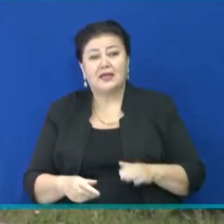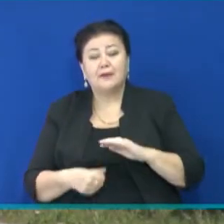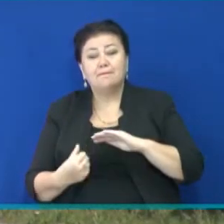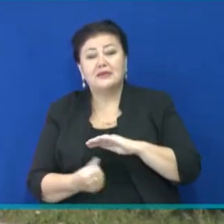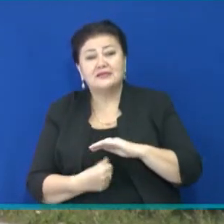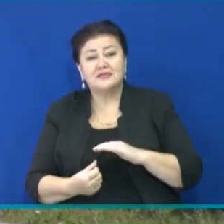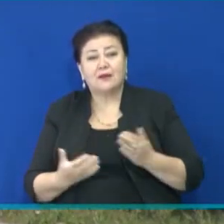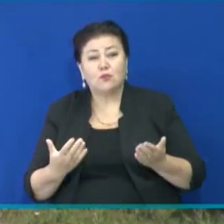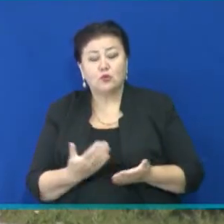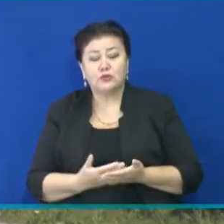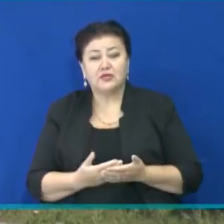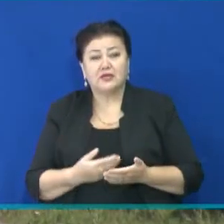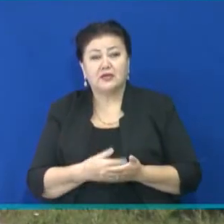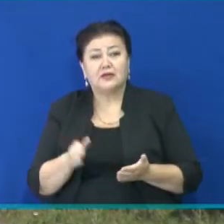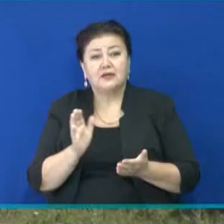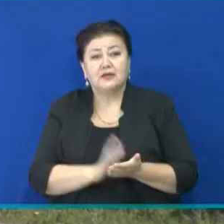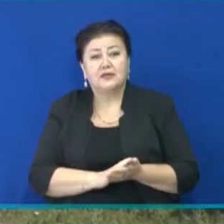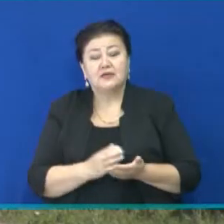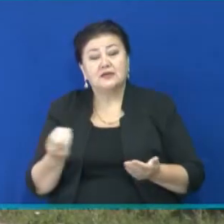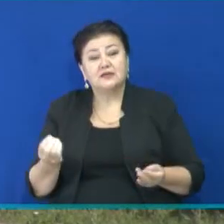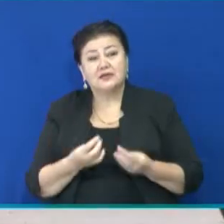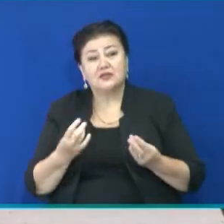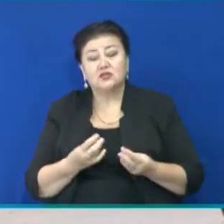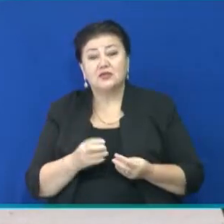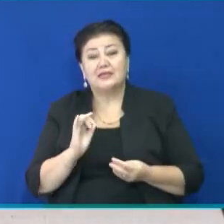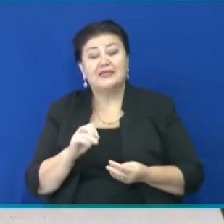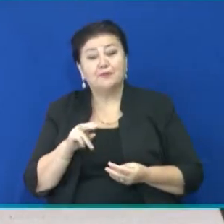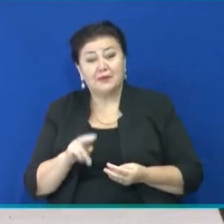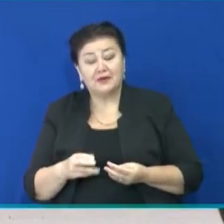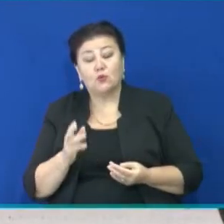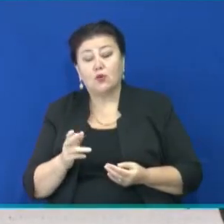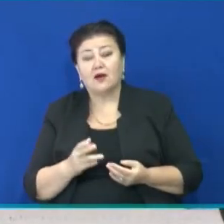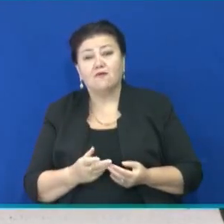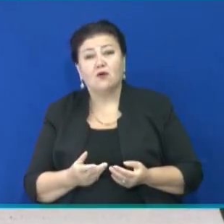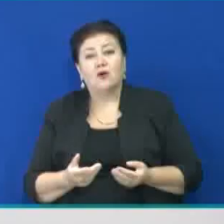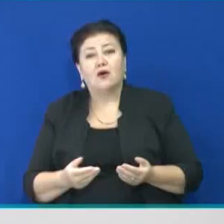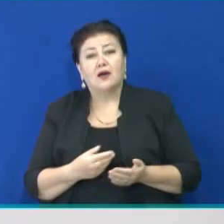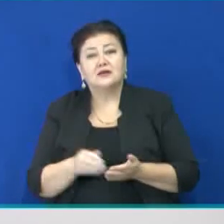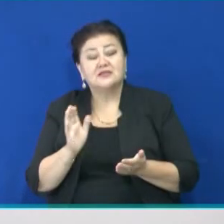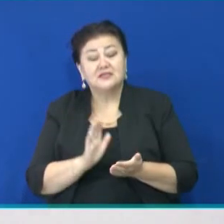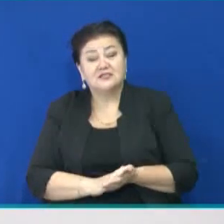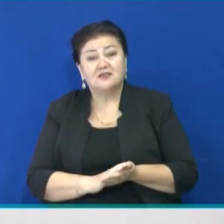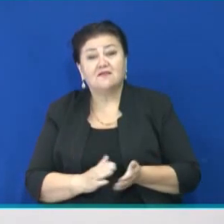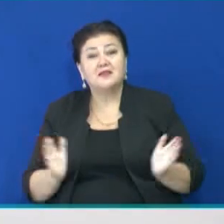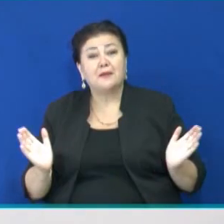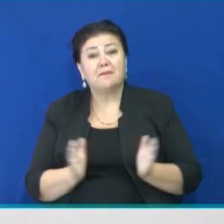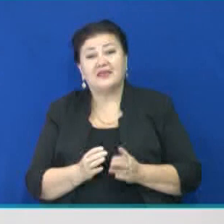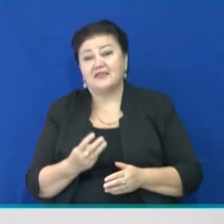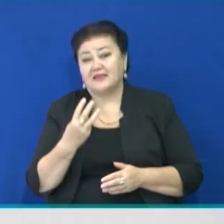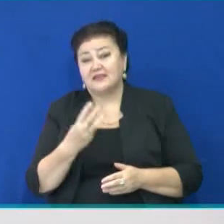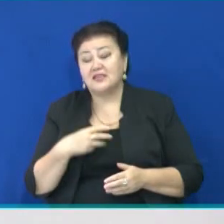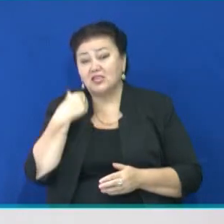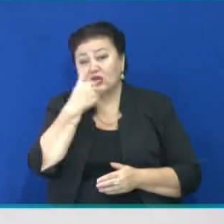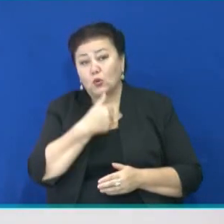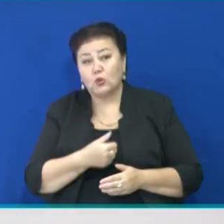және кем дегенде тіркеу мерзімі 3 жыл болған жеке кәсіпкерлер өтініш бере алады. Бұл ретте өтініш беруші әлеуметтік